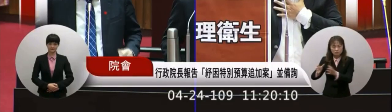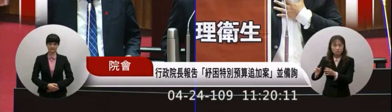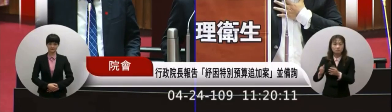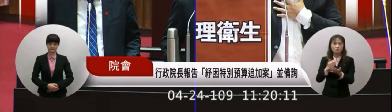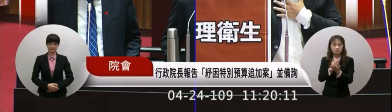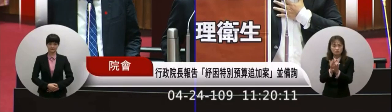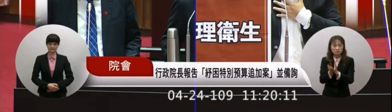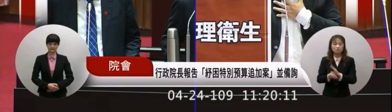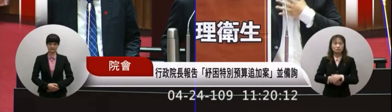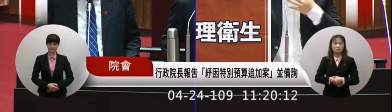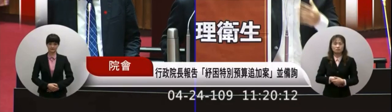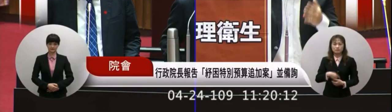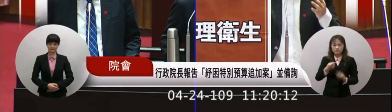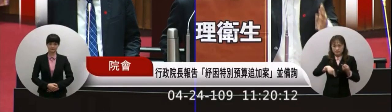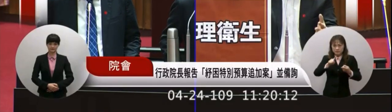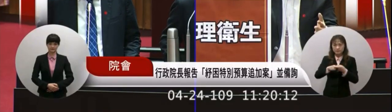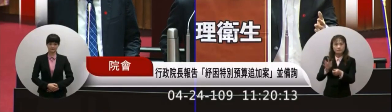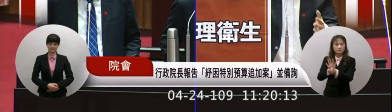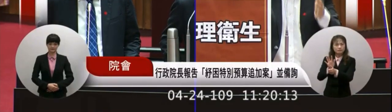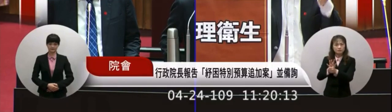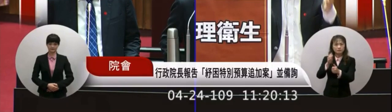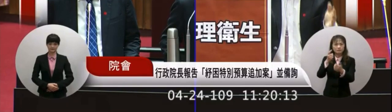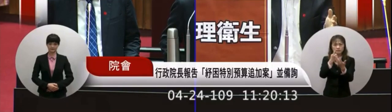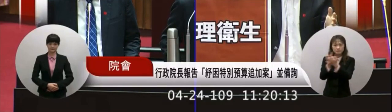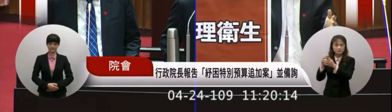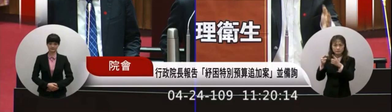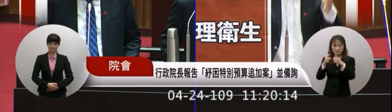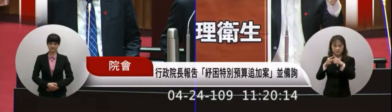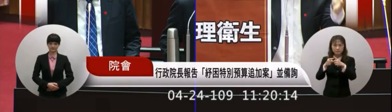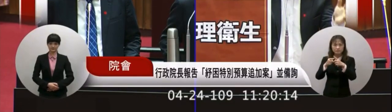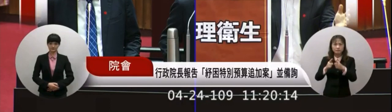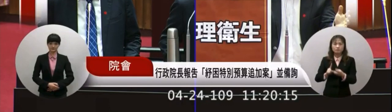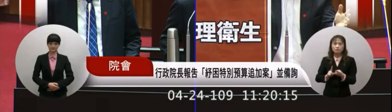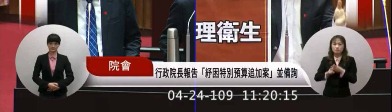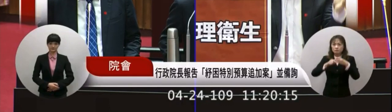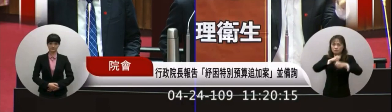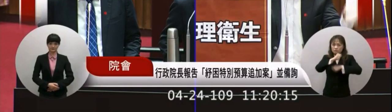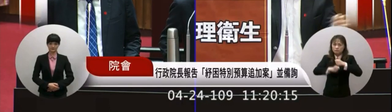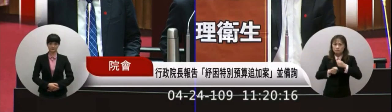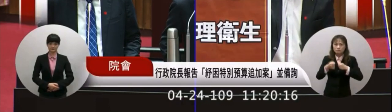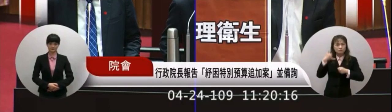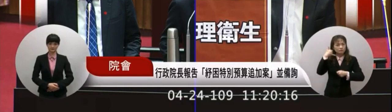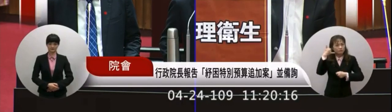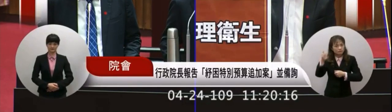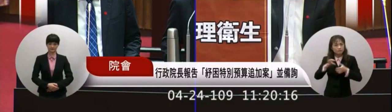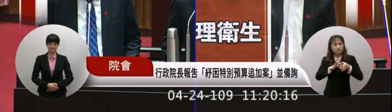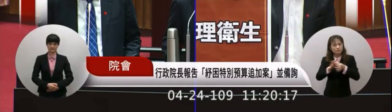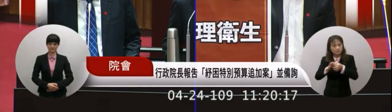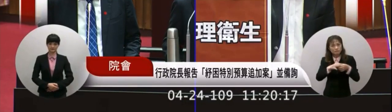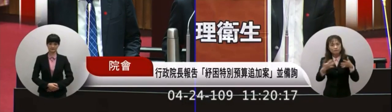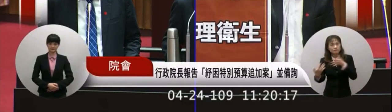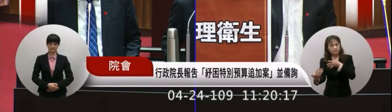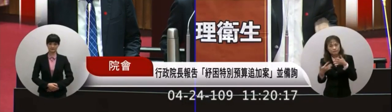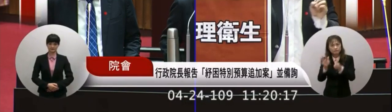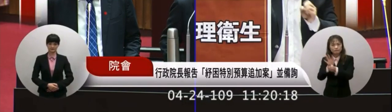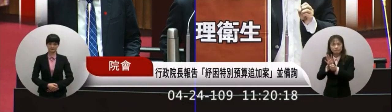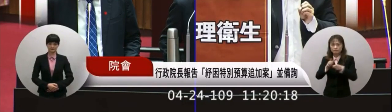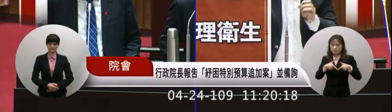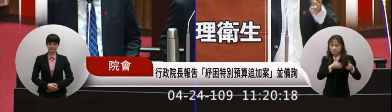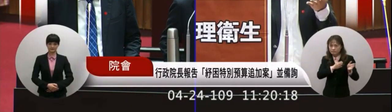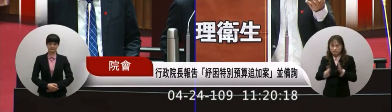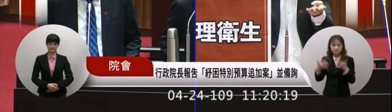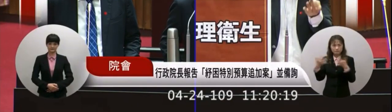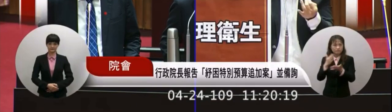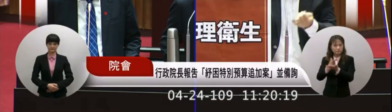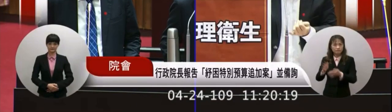好想办法，好每一个人会当主动来关心、来联系，甚至提供资源以及心理的支持。我想这才是隐